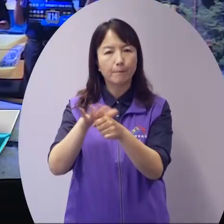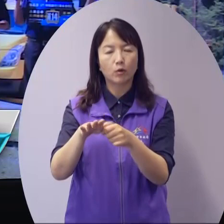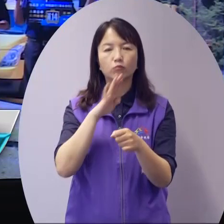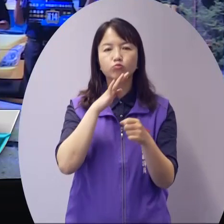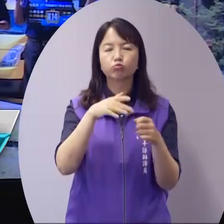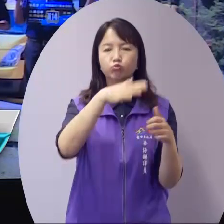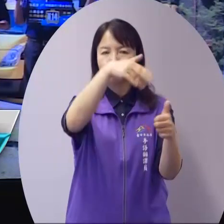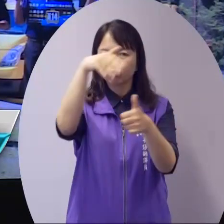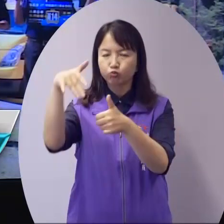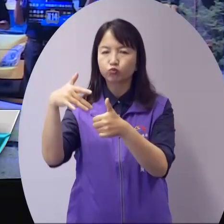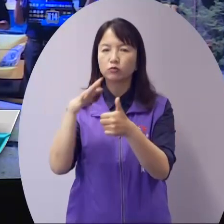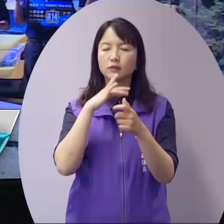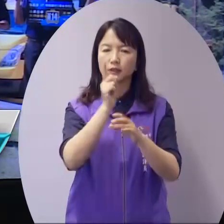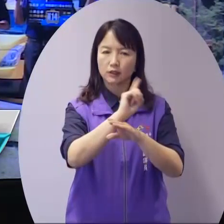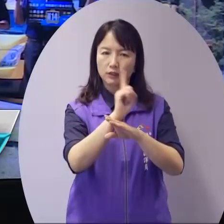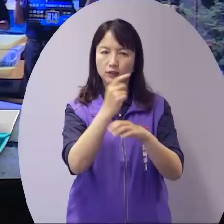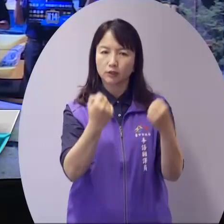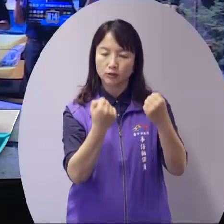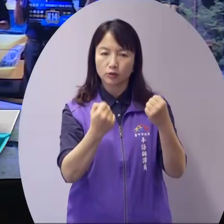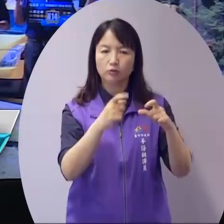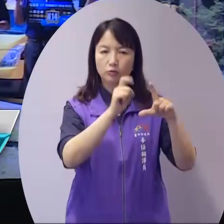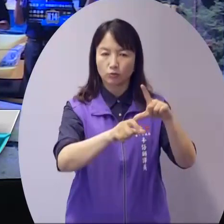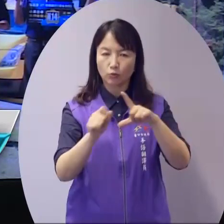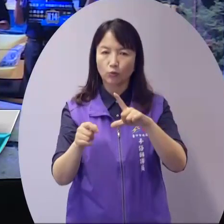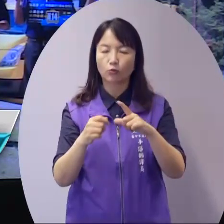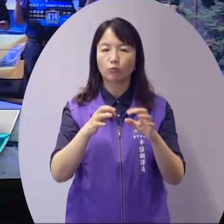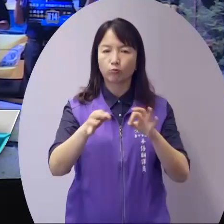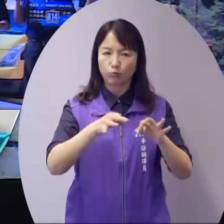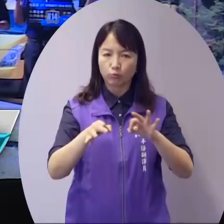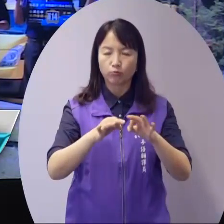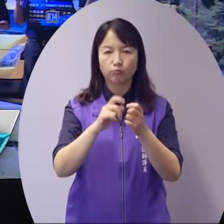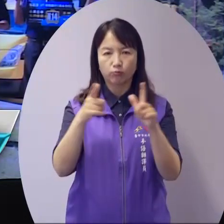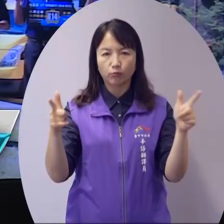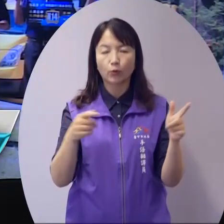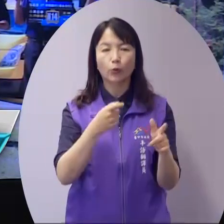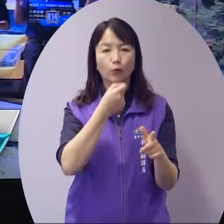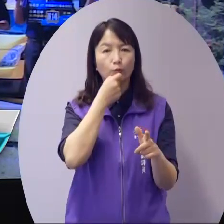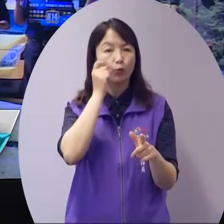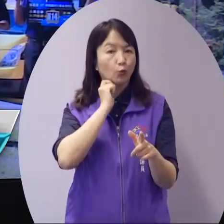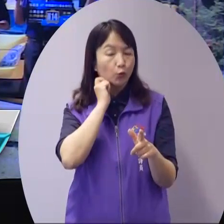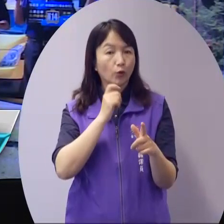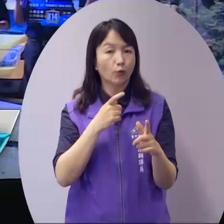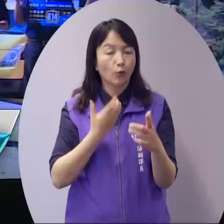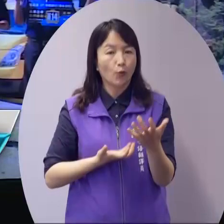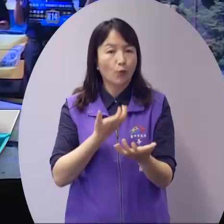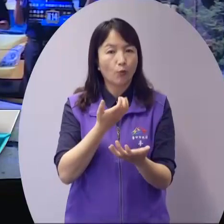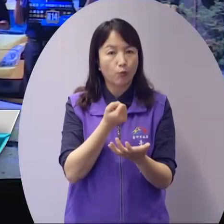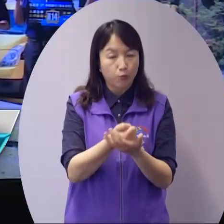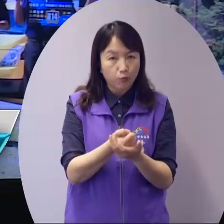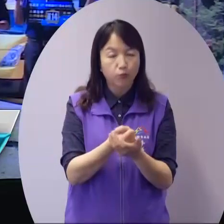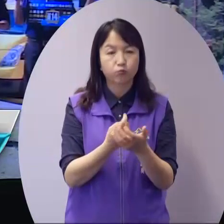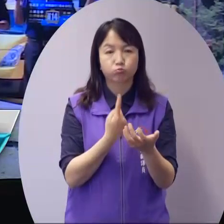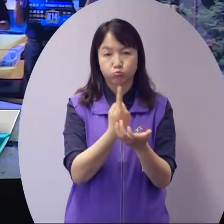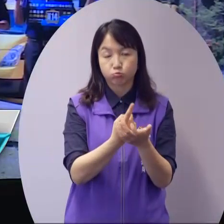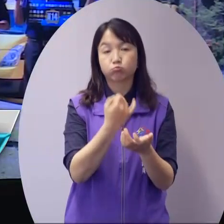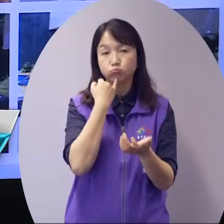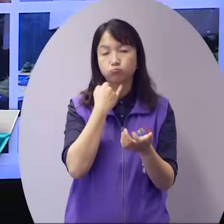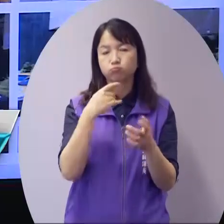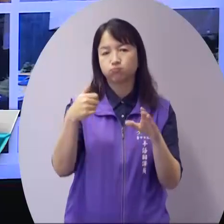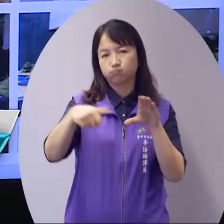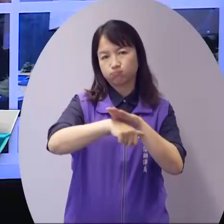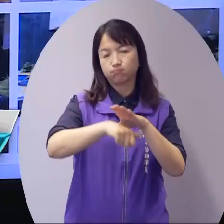广邀所有计程车的车行、合作社等等，有兴趣可以加入小黄公车的一些经营服务。下